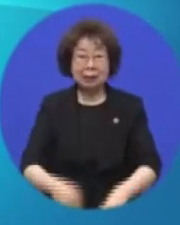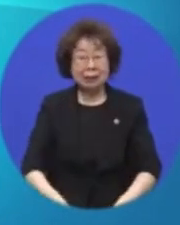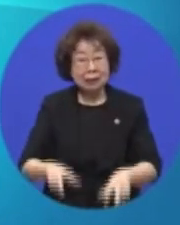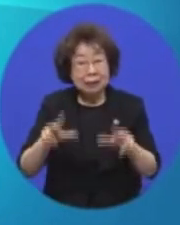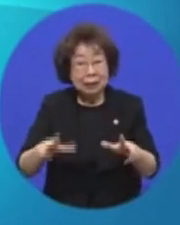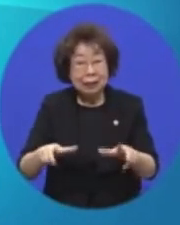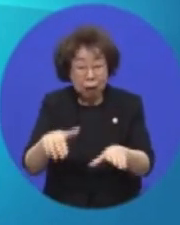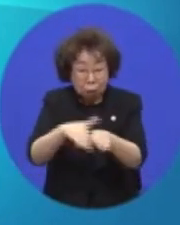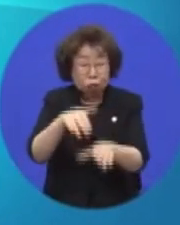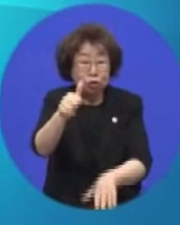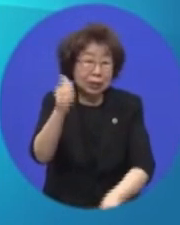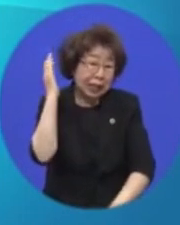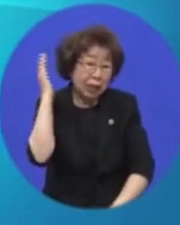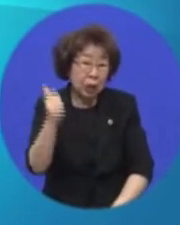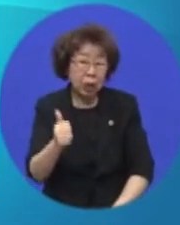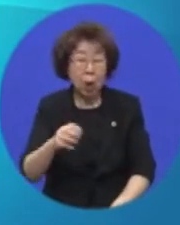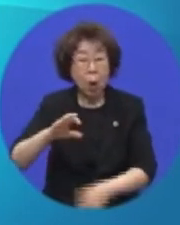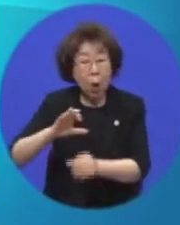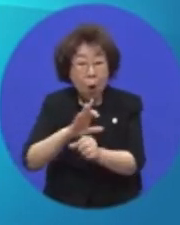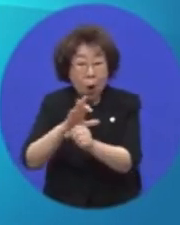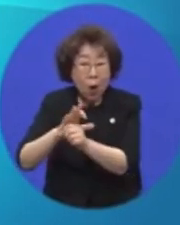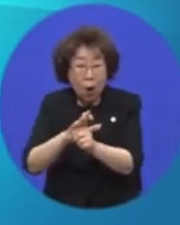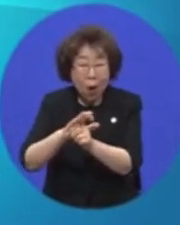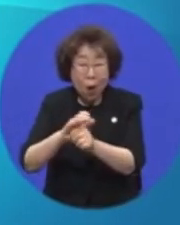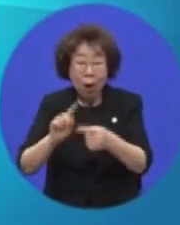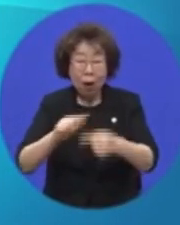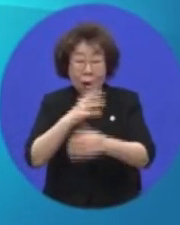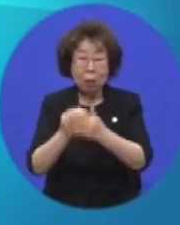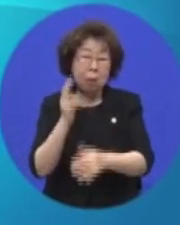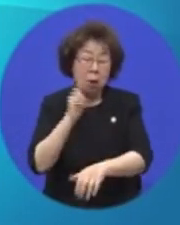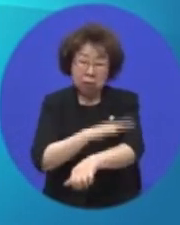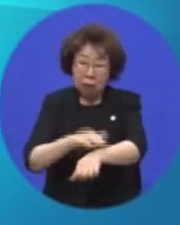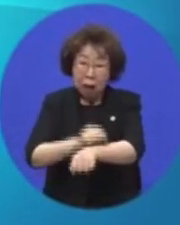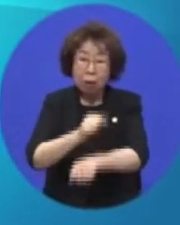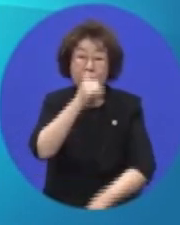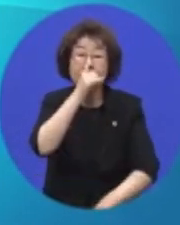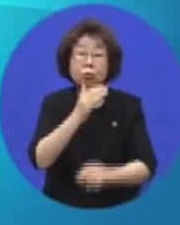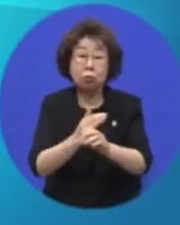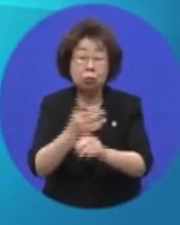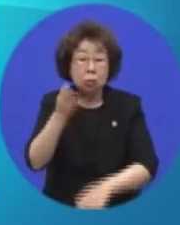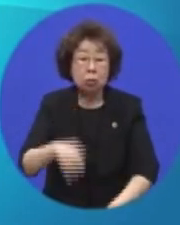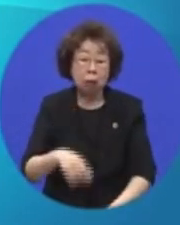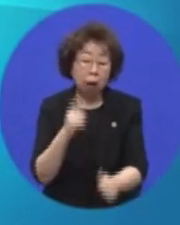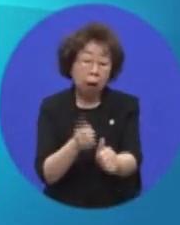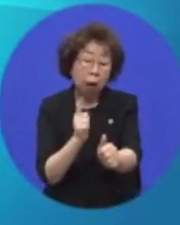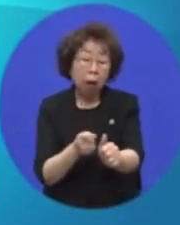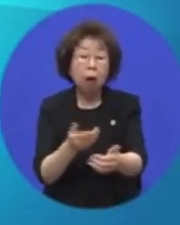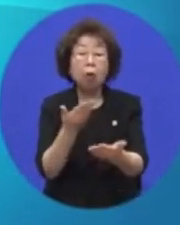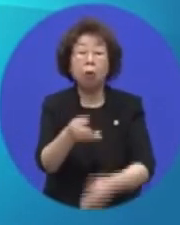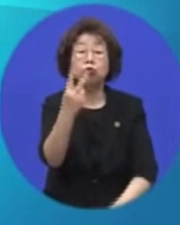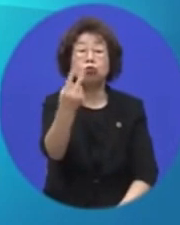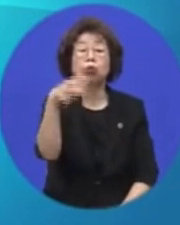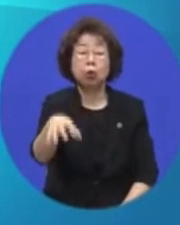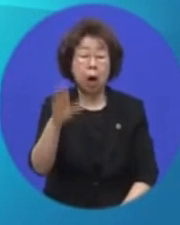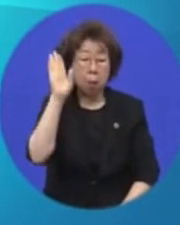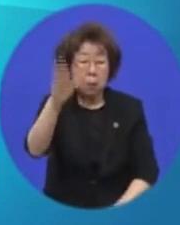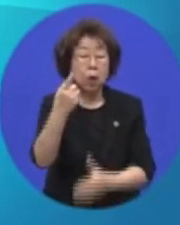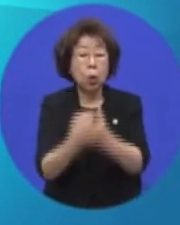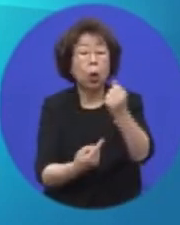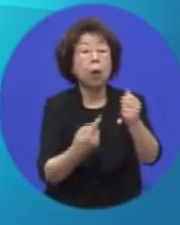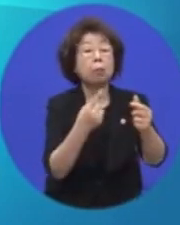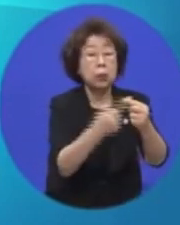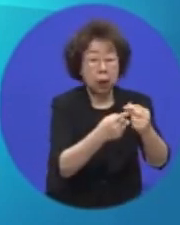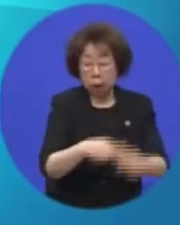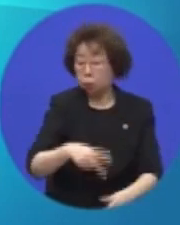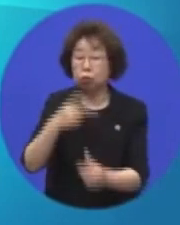지금 문 정부의 코로나 대응 그리고 대처에 대해서 비난 하는 것은요 딱 두 곳입니다 바로 미래 통합 땅과